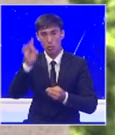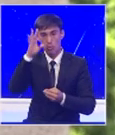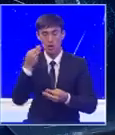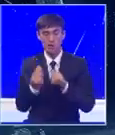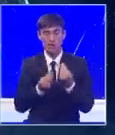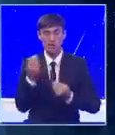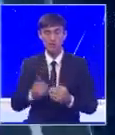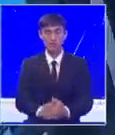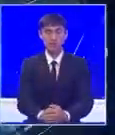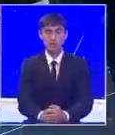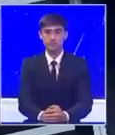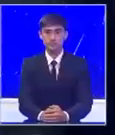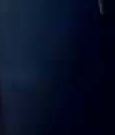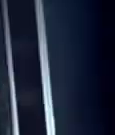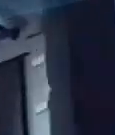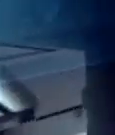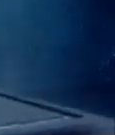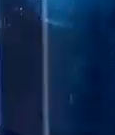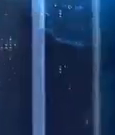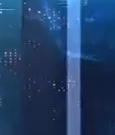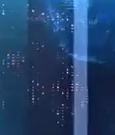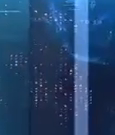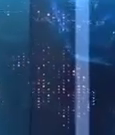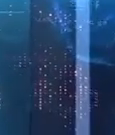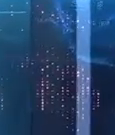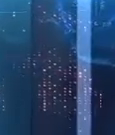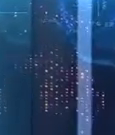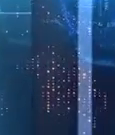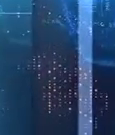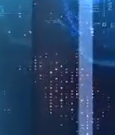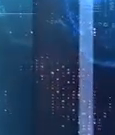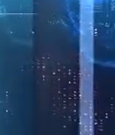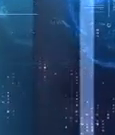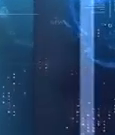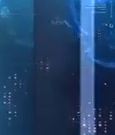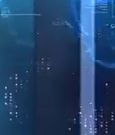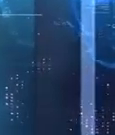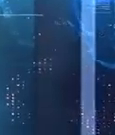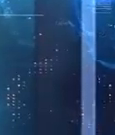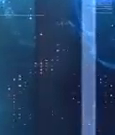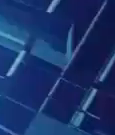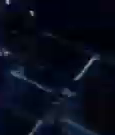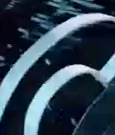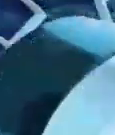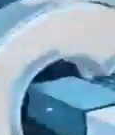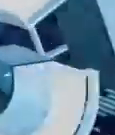игры. Гульмира Тимергалиева, Жазира Исаева, Айдос Калиев, телеканал ЖТСУ.